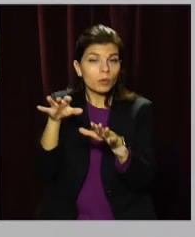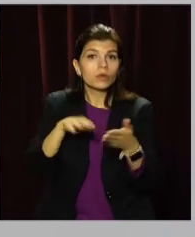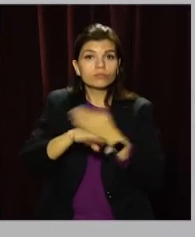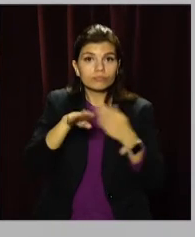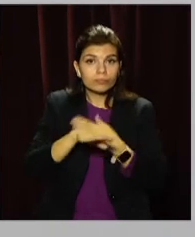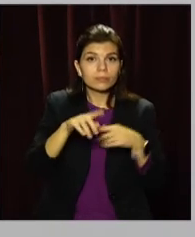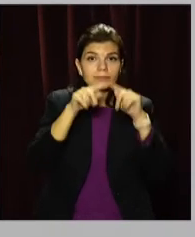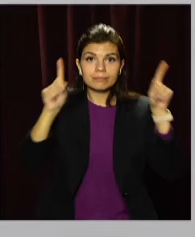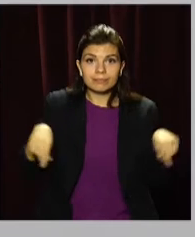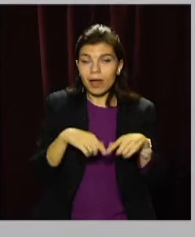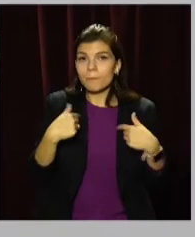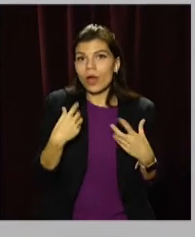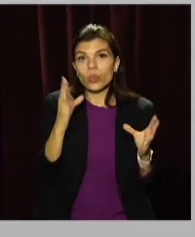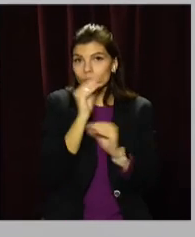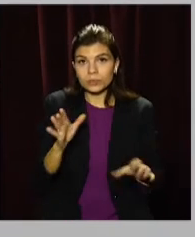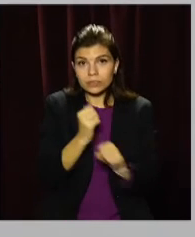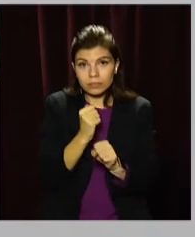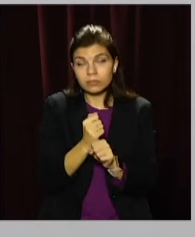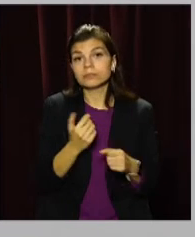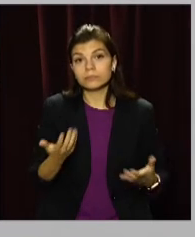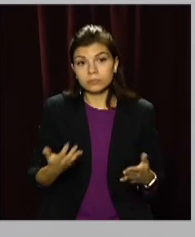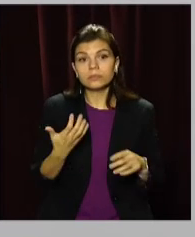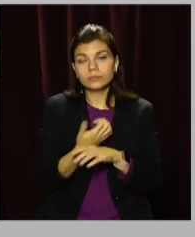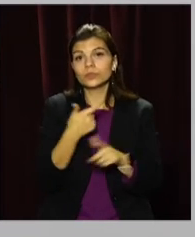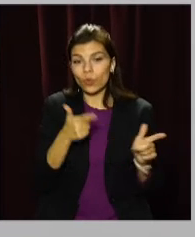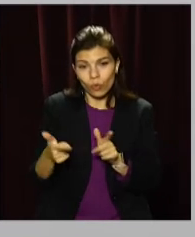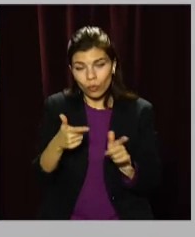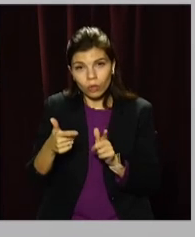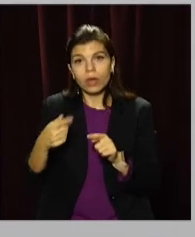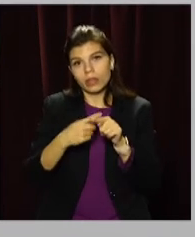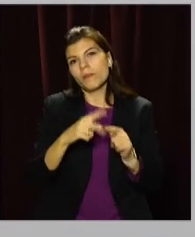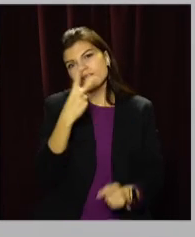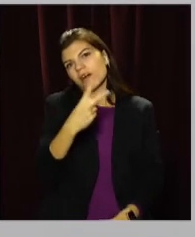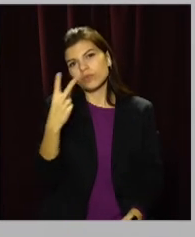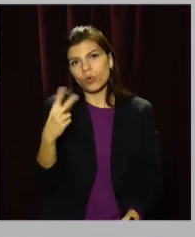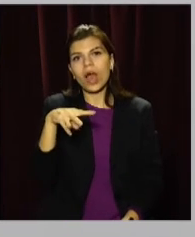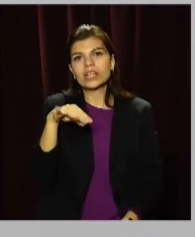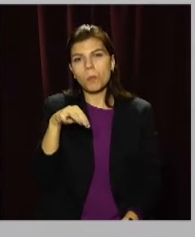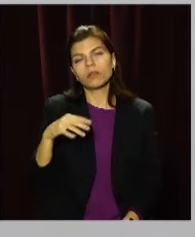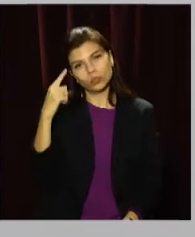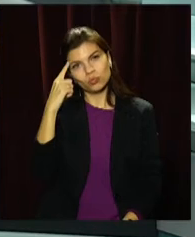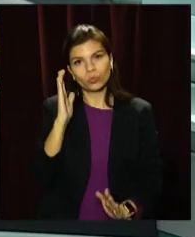надрукувати виборчі бюлетені. Ми це не зробили, тому швидше всього це буде 22 листопада.